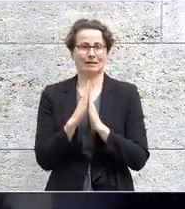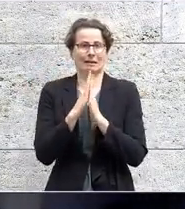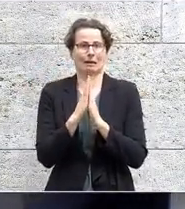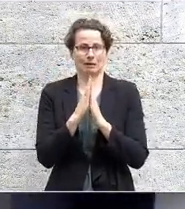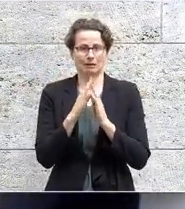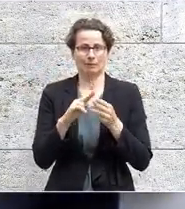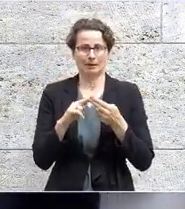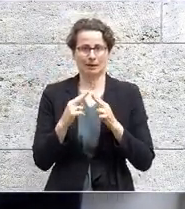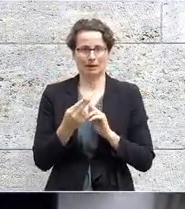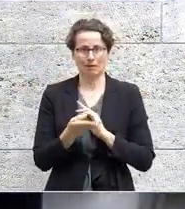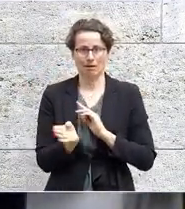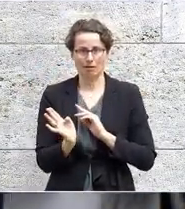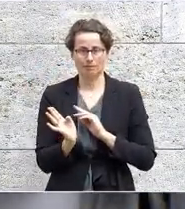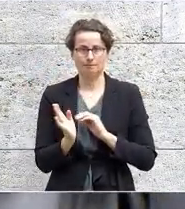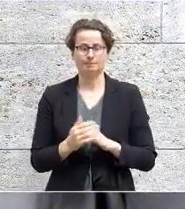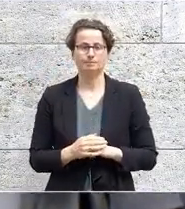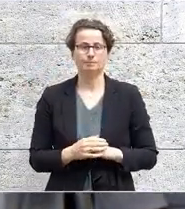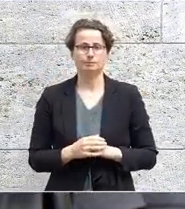Kirchen.